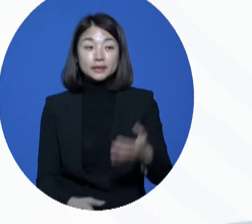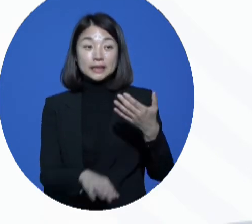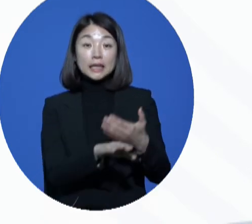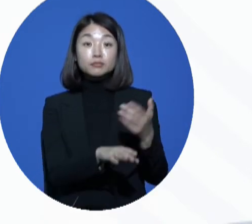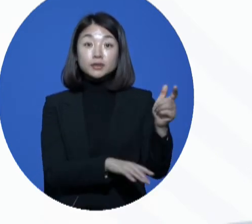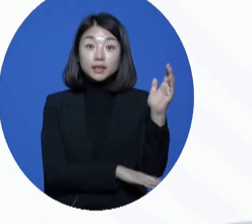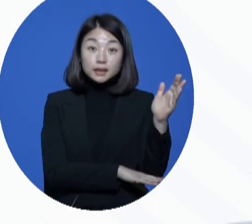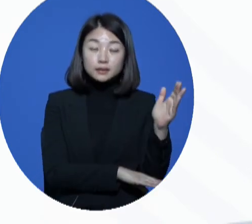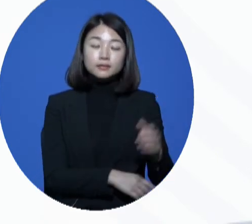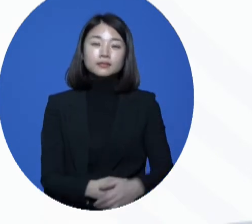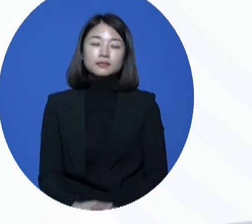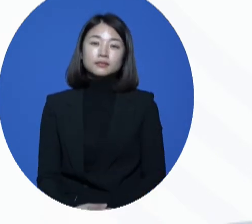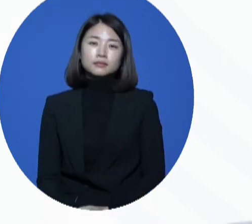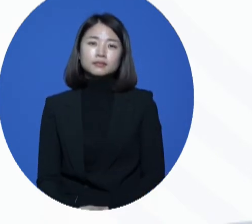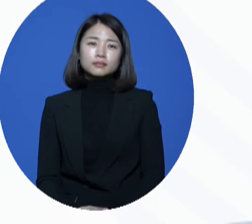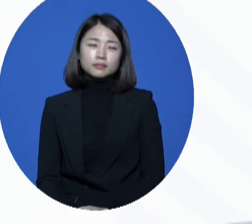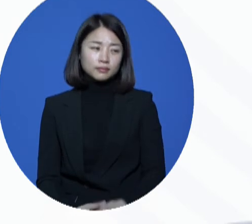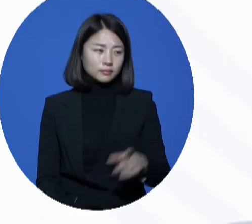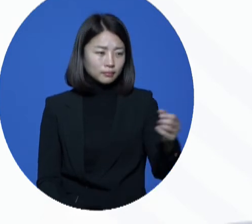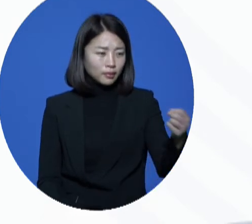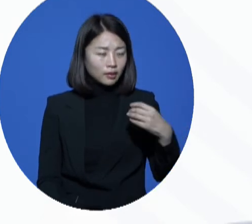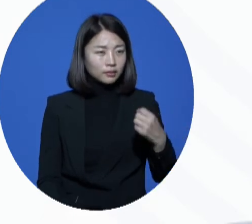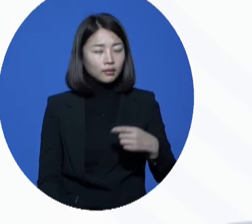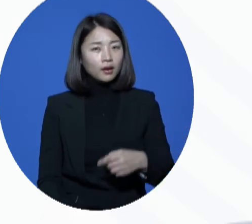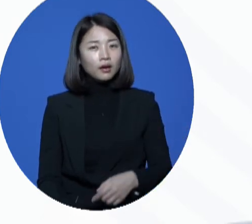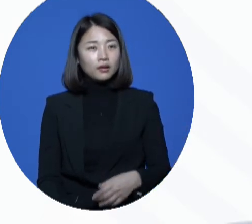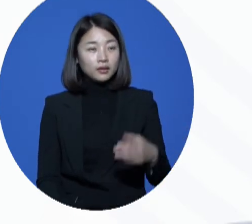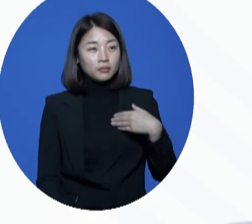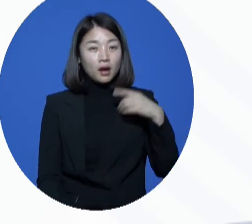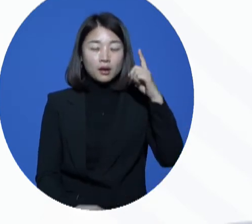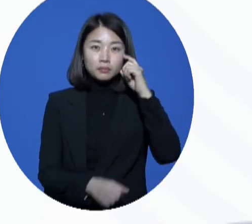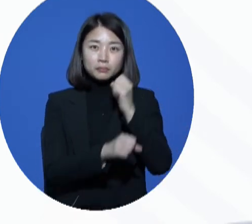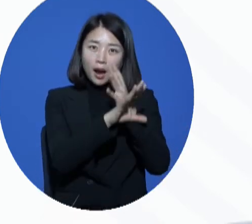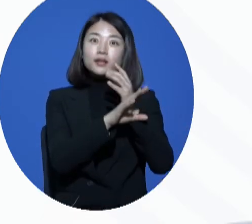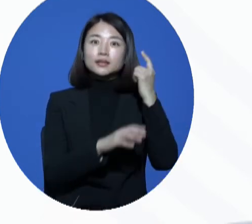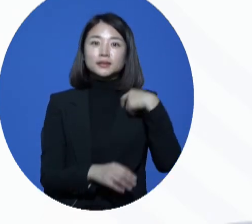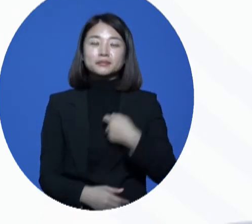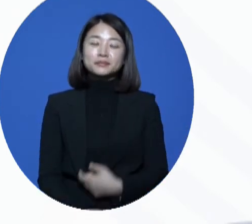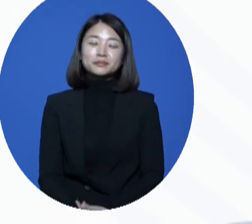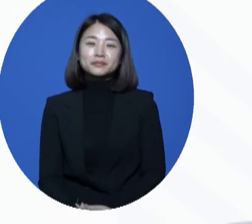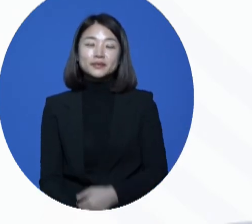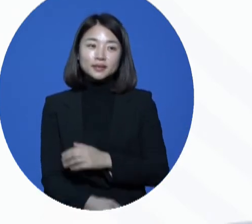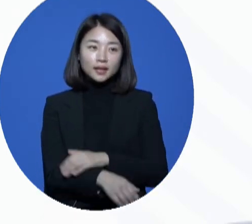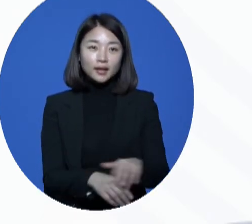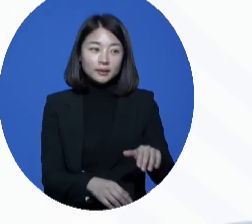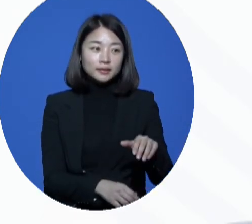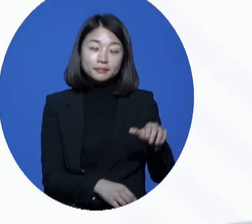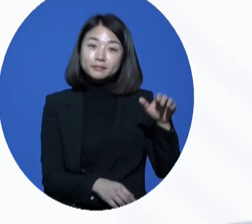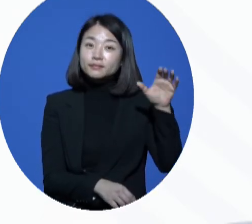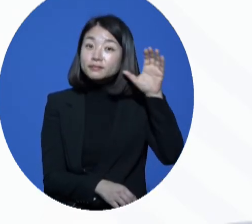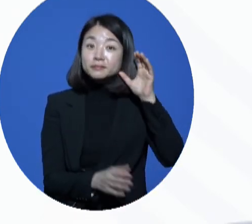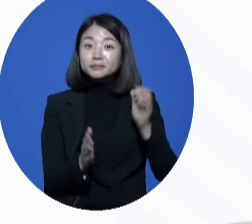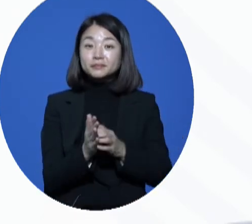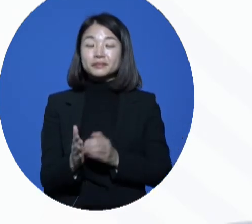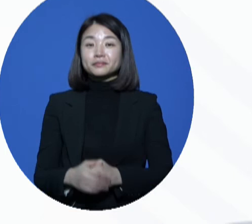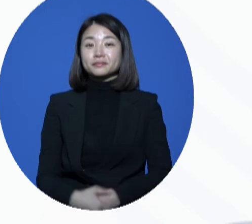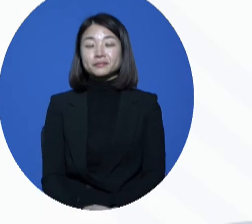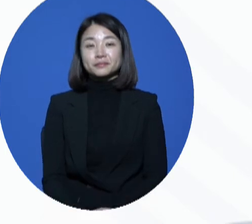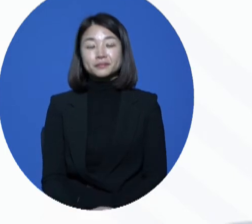대표님 말씀은 너무 가슴이 뜨겁게 그리고 정신이 번쩍 들게 제가 정말 잘 들었는데요.